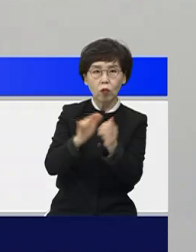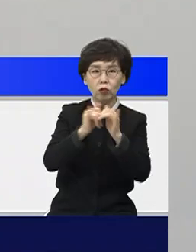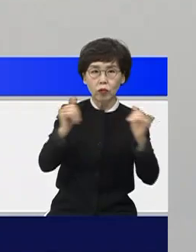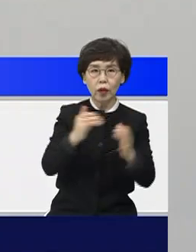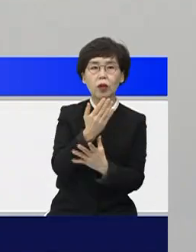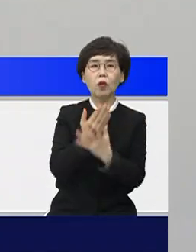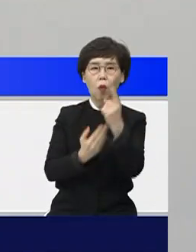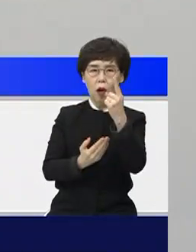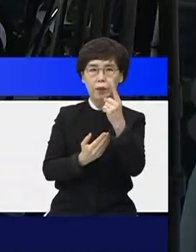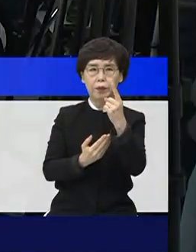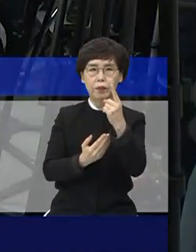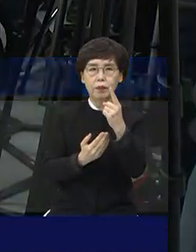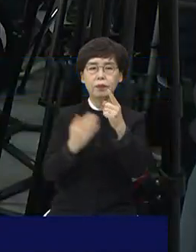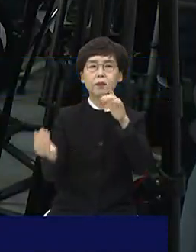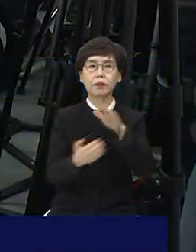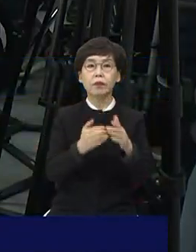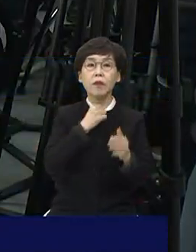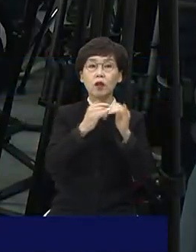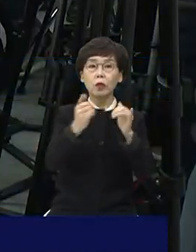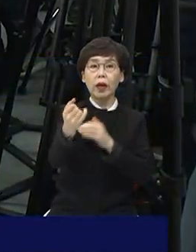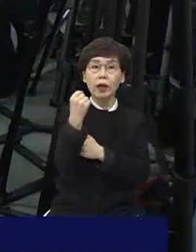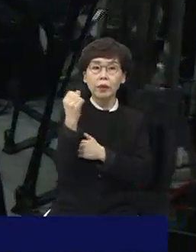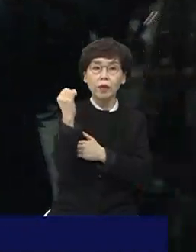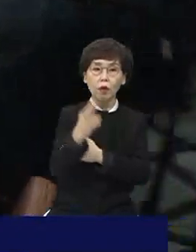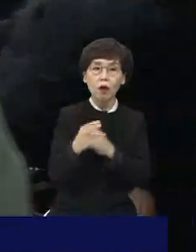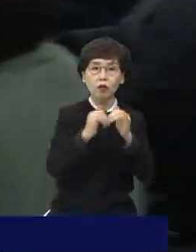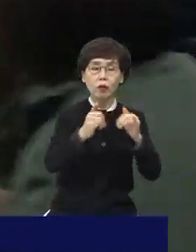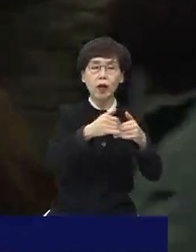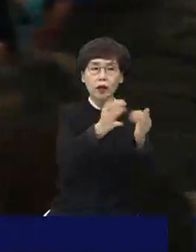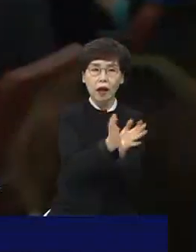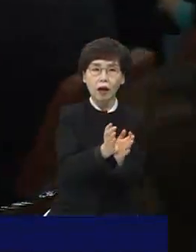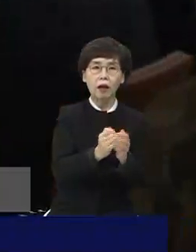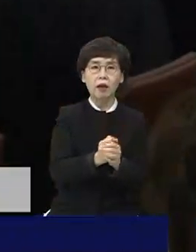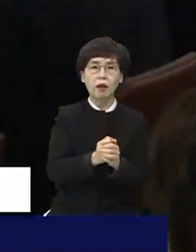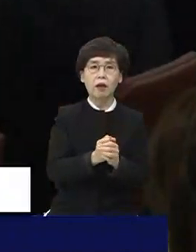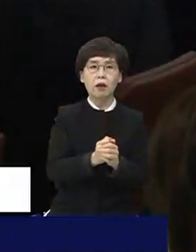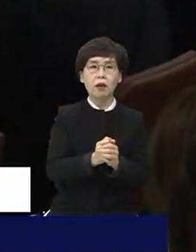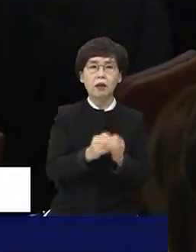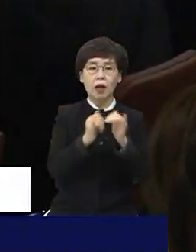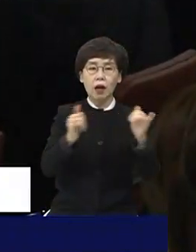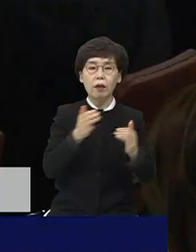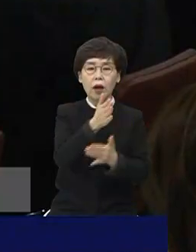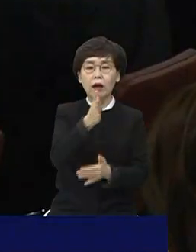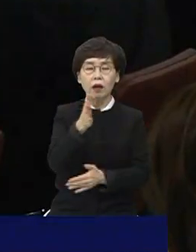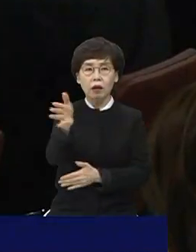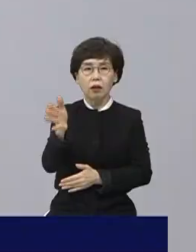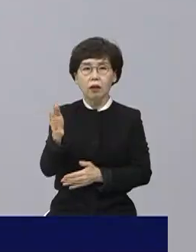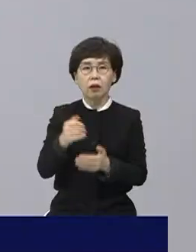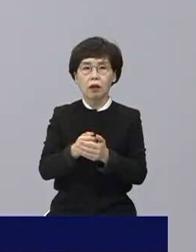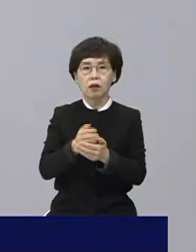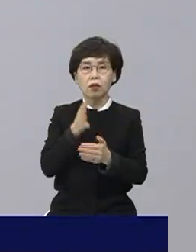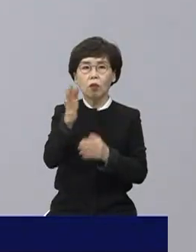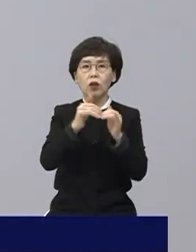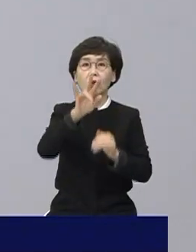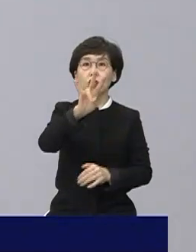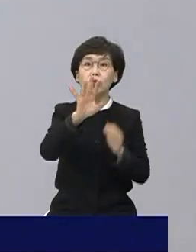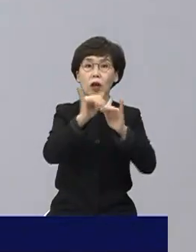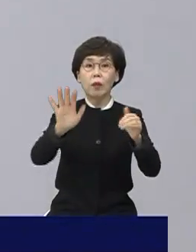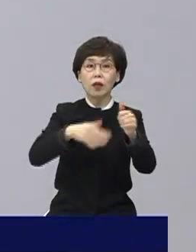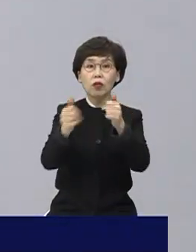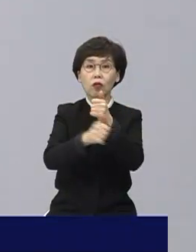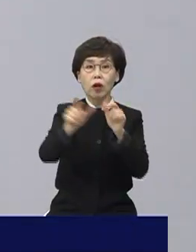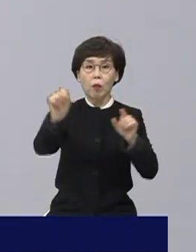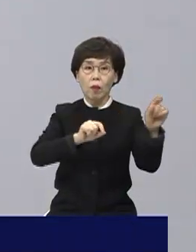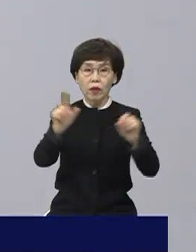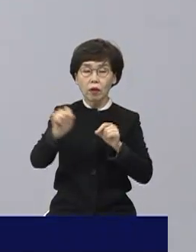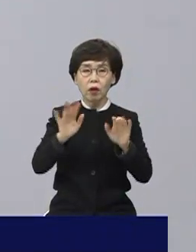통합을 이루겠습니다. 국민의힘과 국민의당 인사, 그리고 각계 전문가로 구성될 24명의 인수위원 인선은